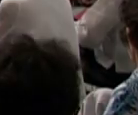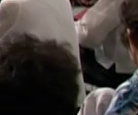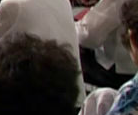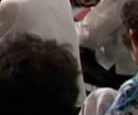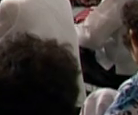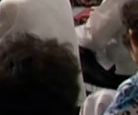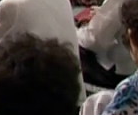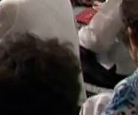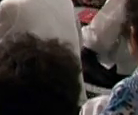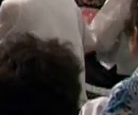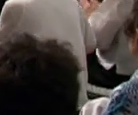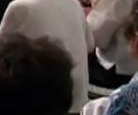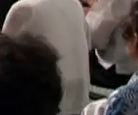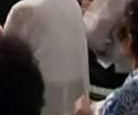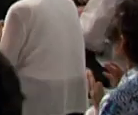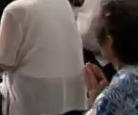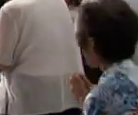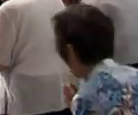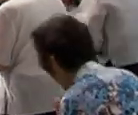안녕하십니까